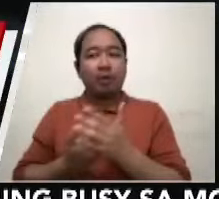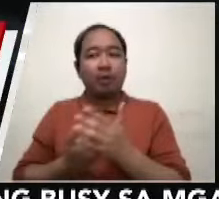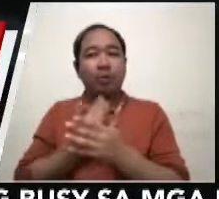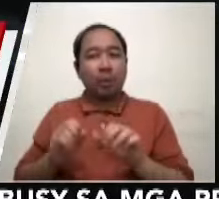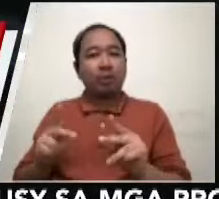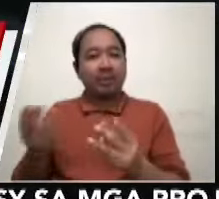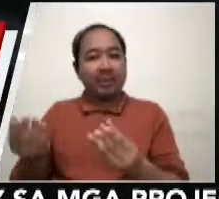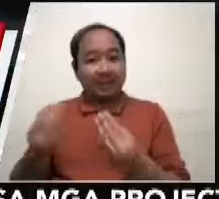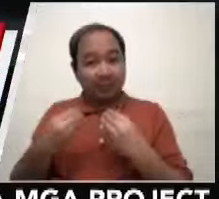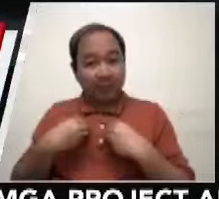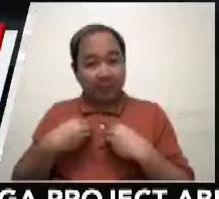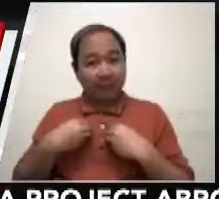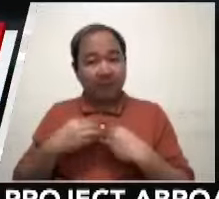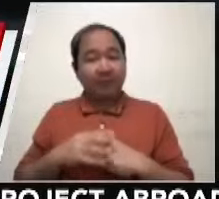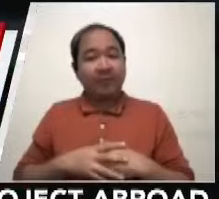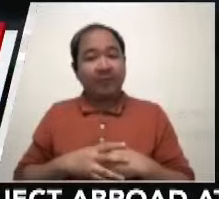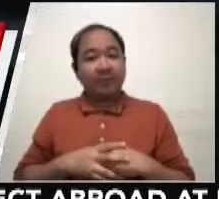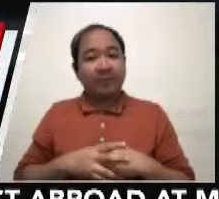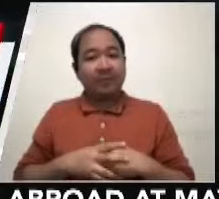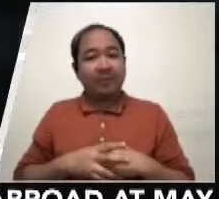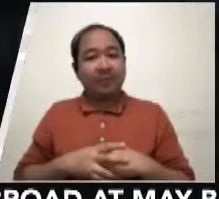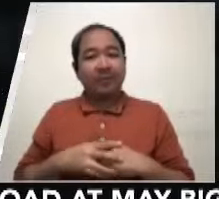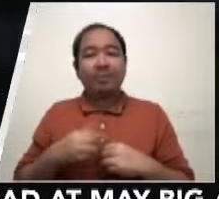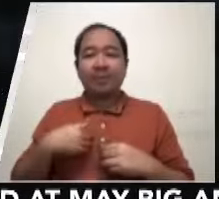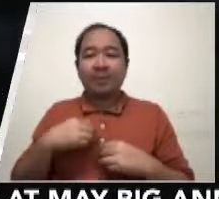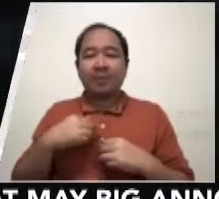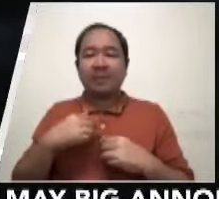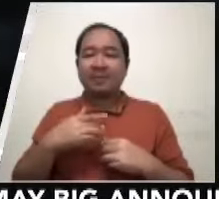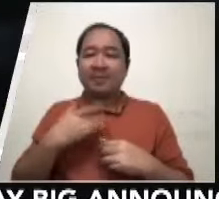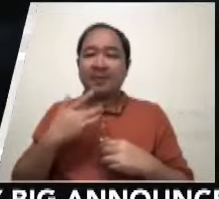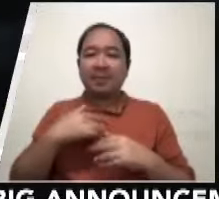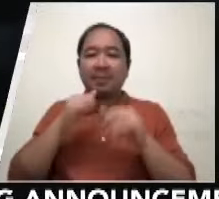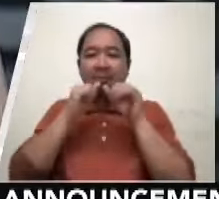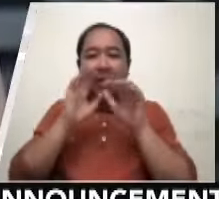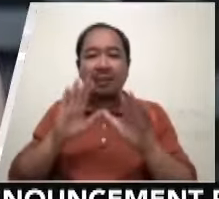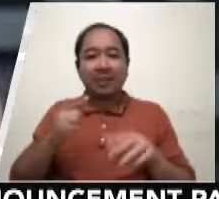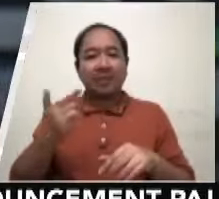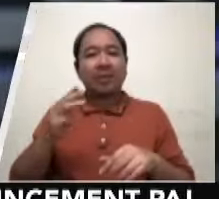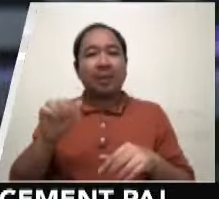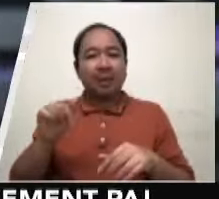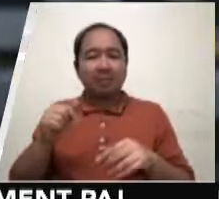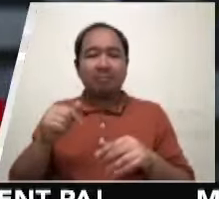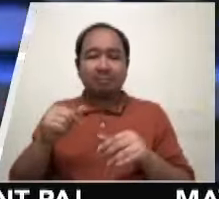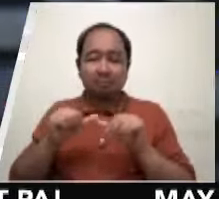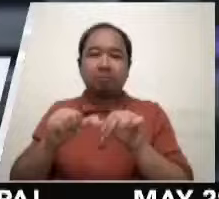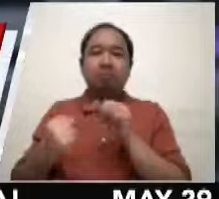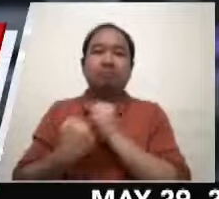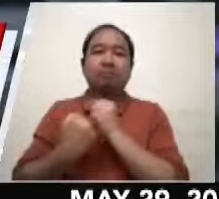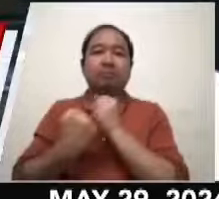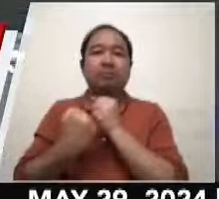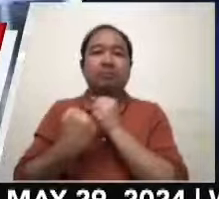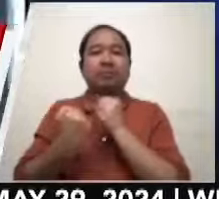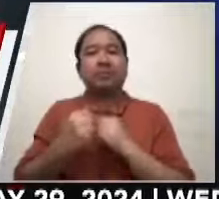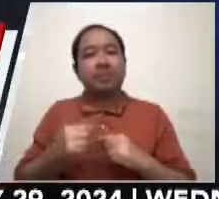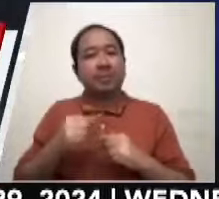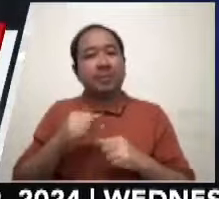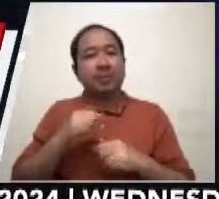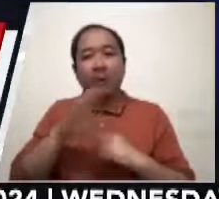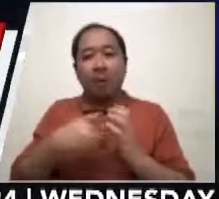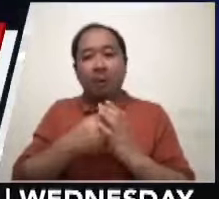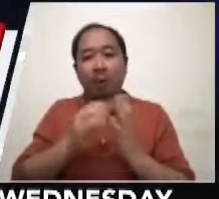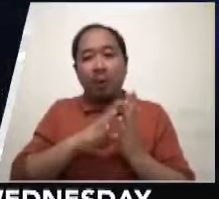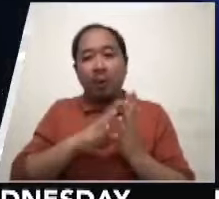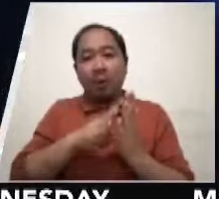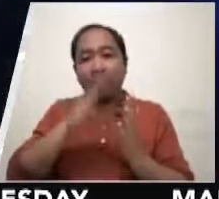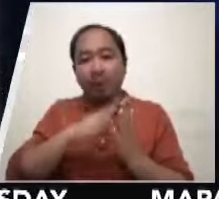and sobrang blessed lang po ako na yung GMA hindi po pinapabayaan. Through all of yung mga learnings po, through yung mga support